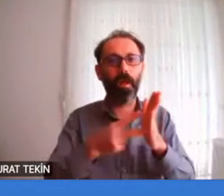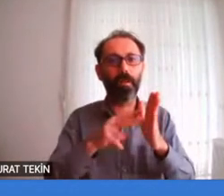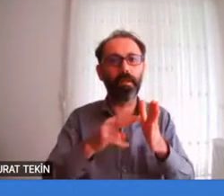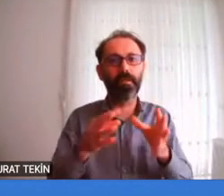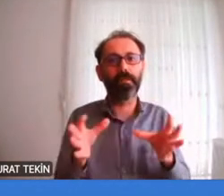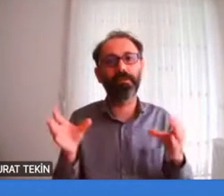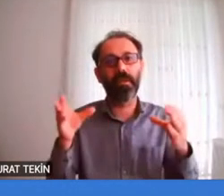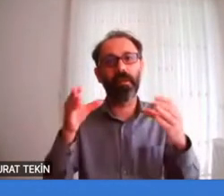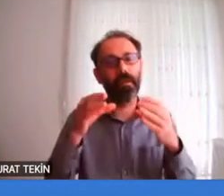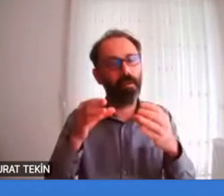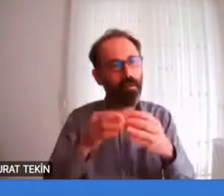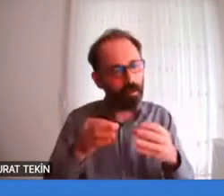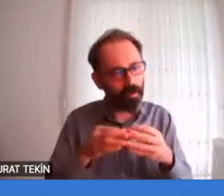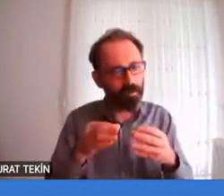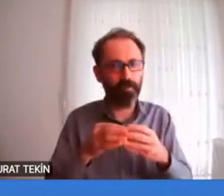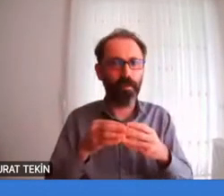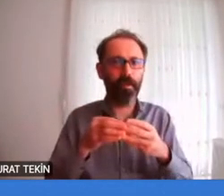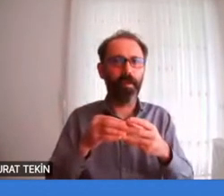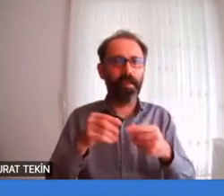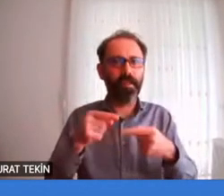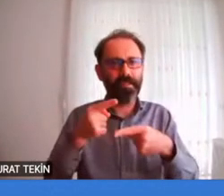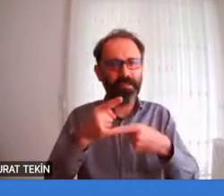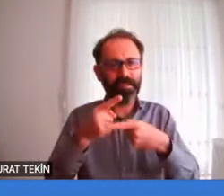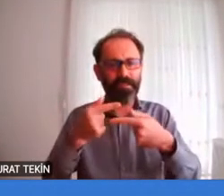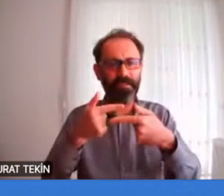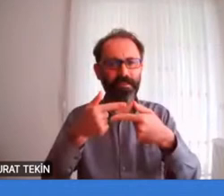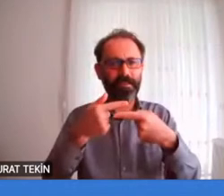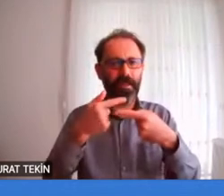ve kısaca sizleri de tanıyabilirsek.